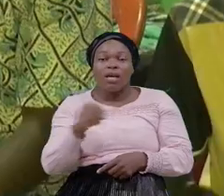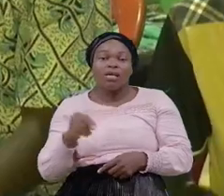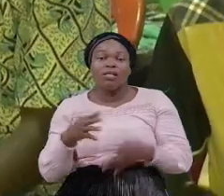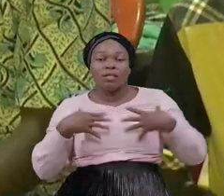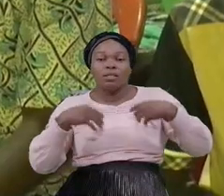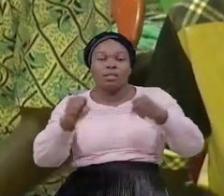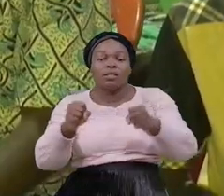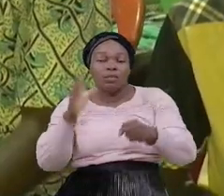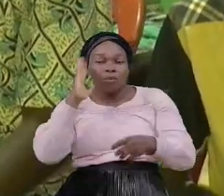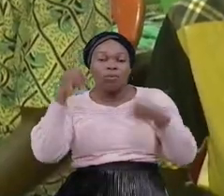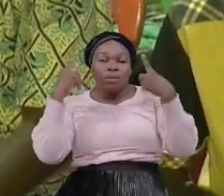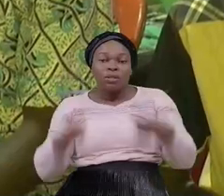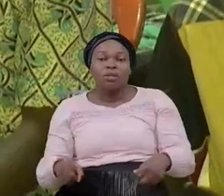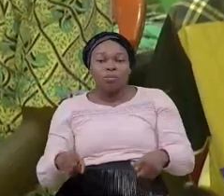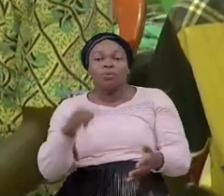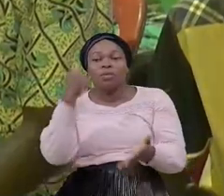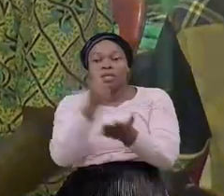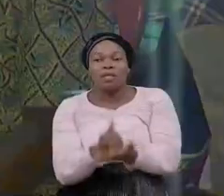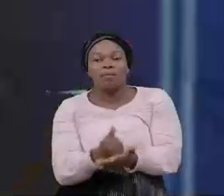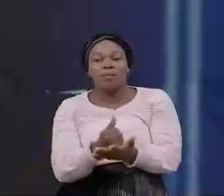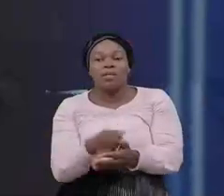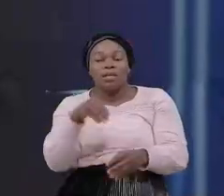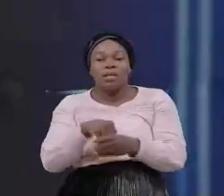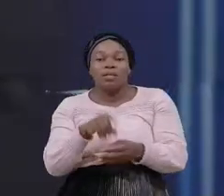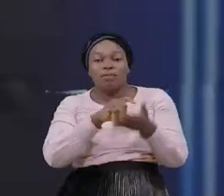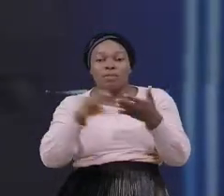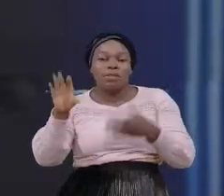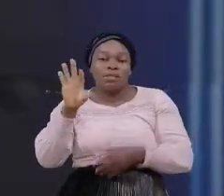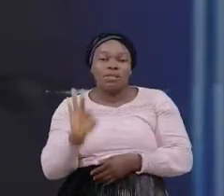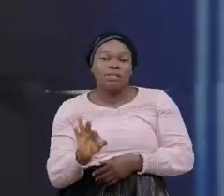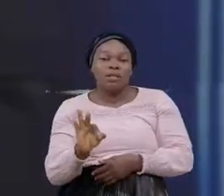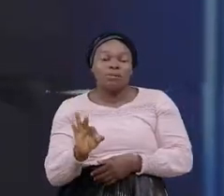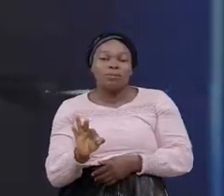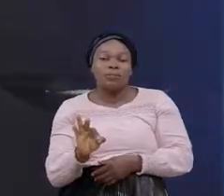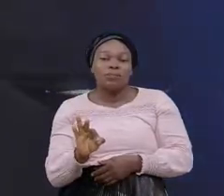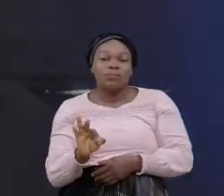la guérison aura lieu. Voyons le verset 9.